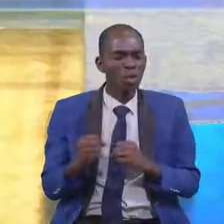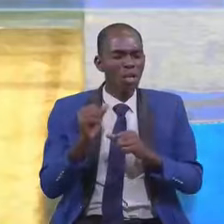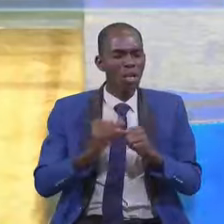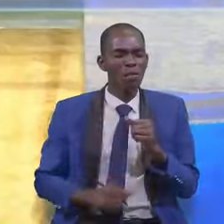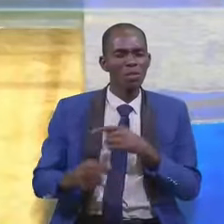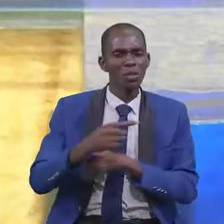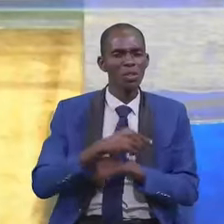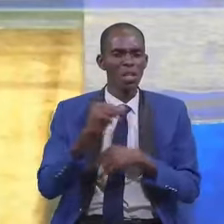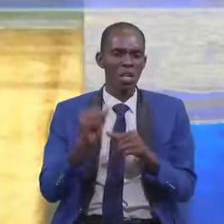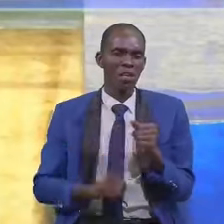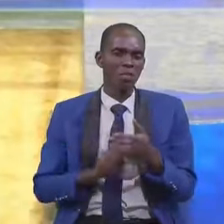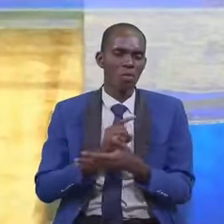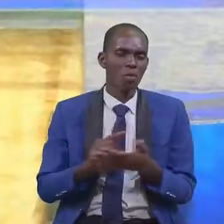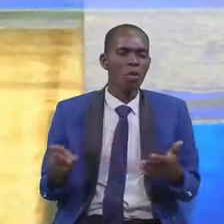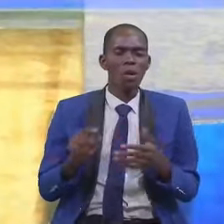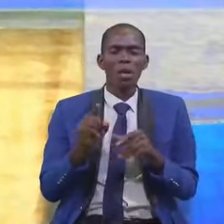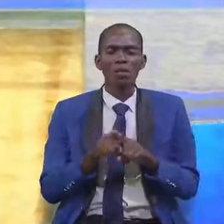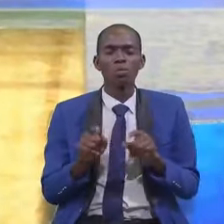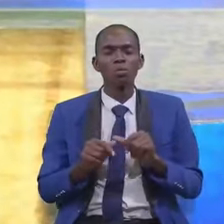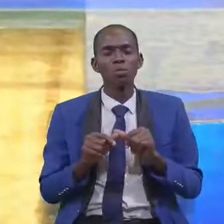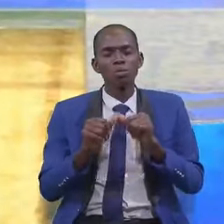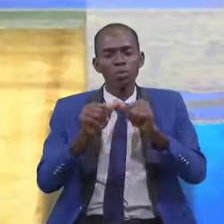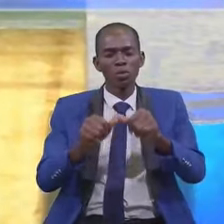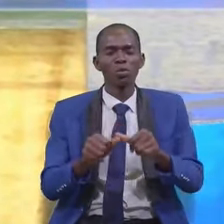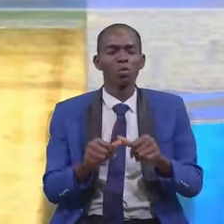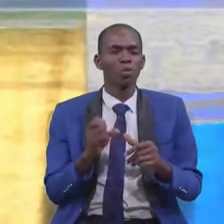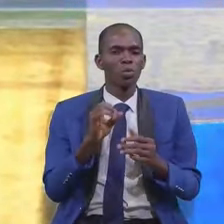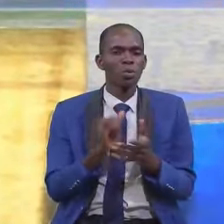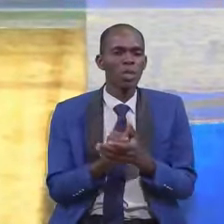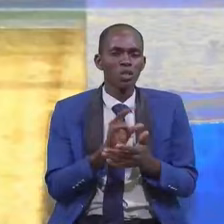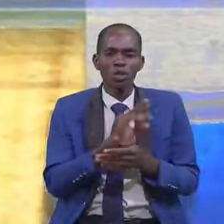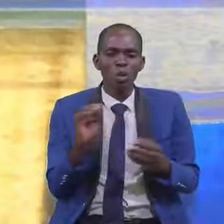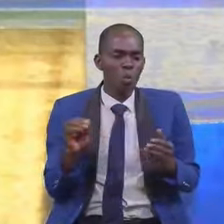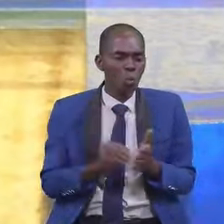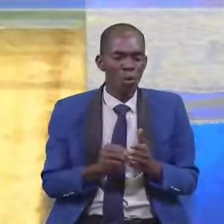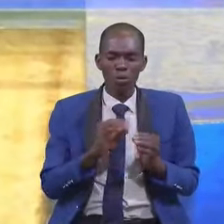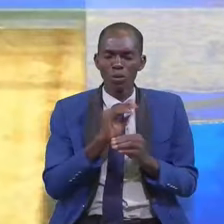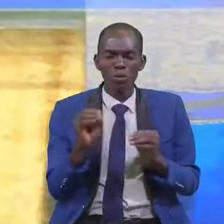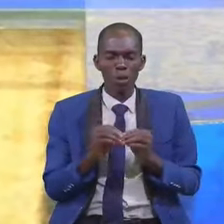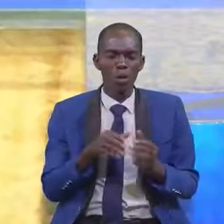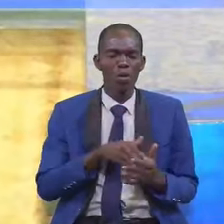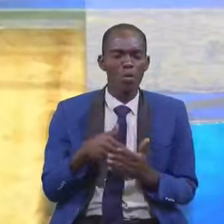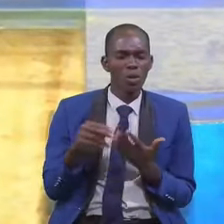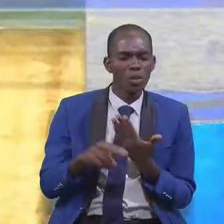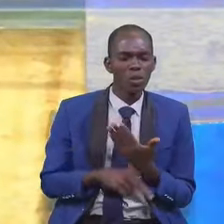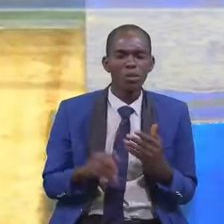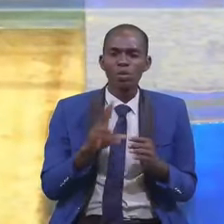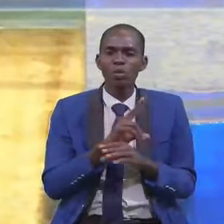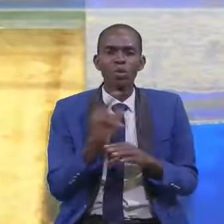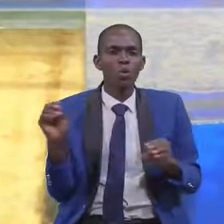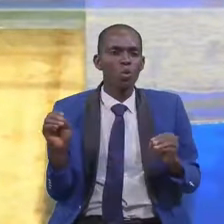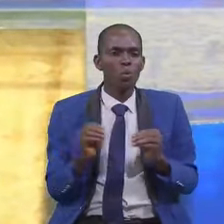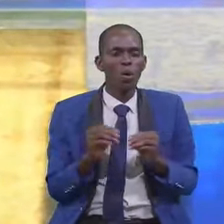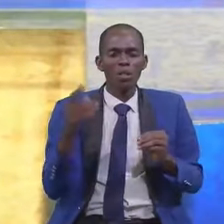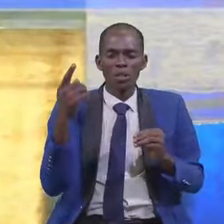chaque semaine, comme vous avancez, afin qu'il n'y ait plus de faiblesse, qu'il n'y ait plus d'incapacité, qu'il n'y ait plus